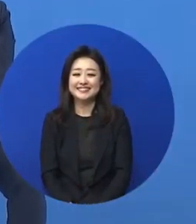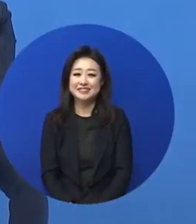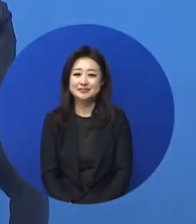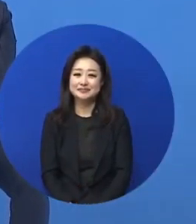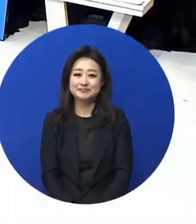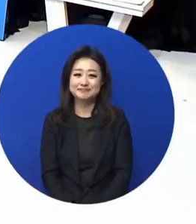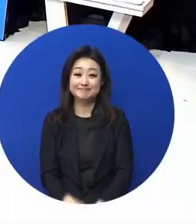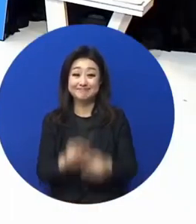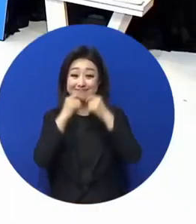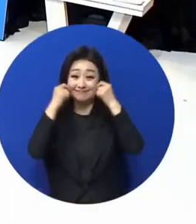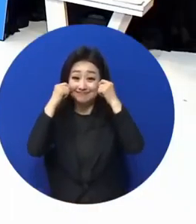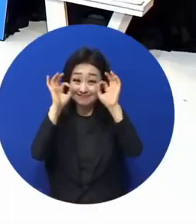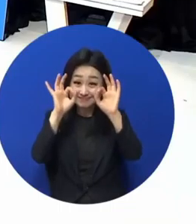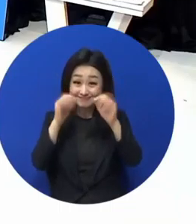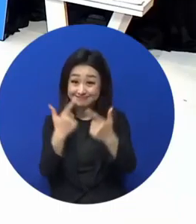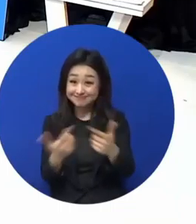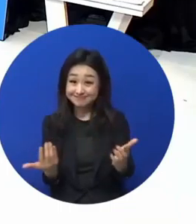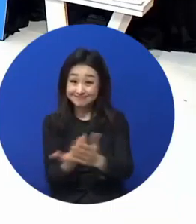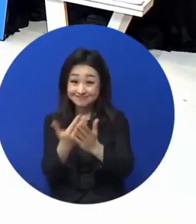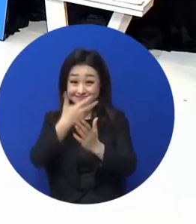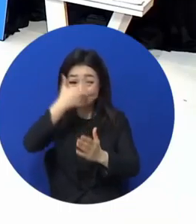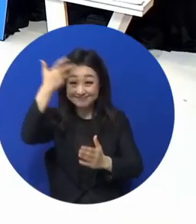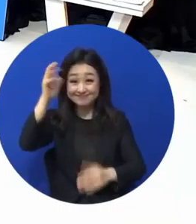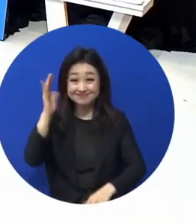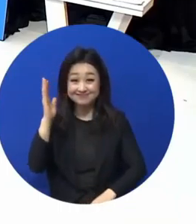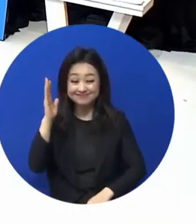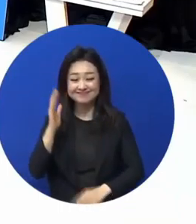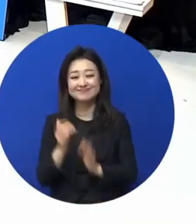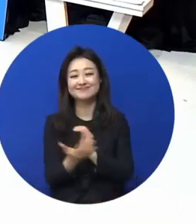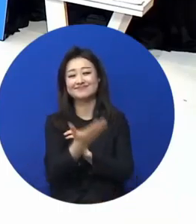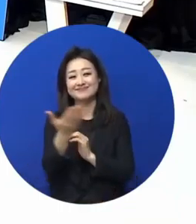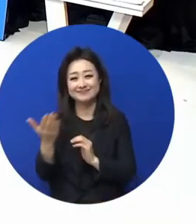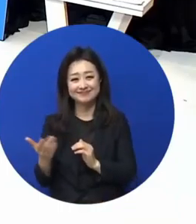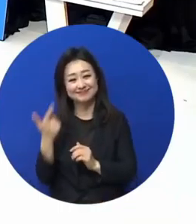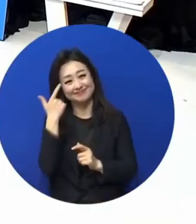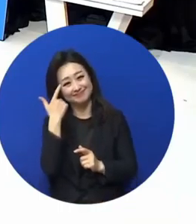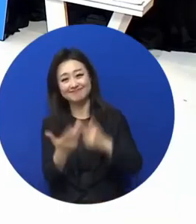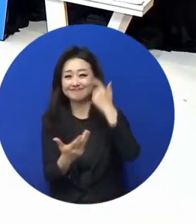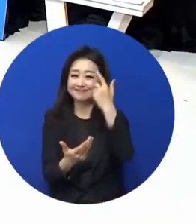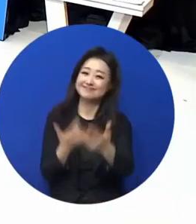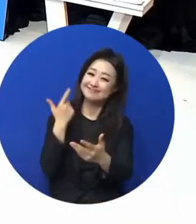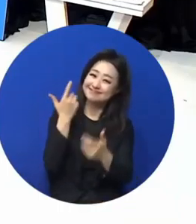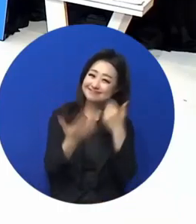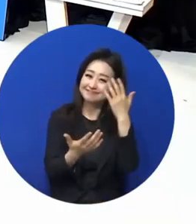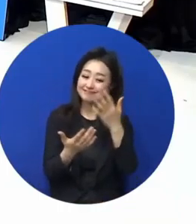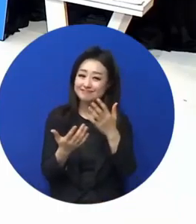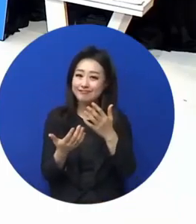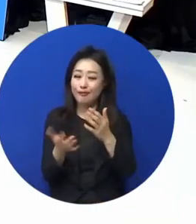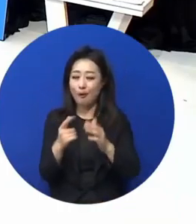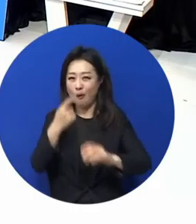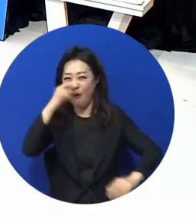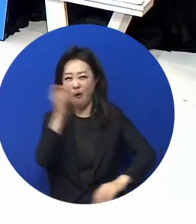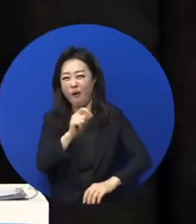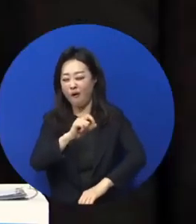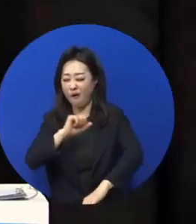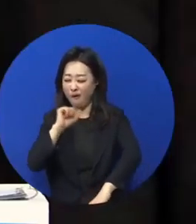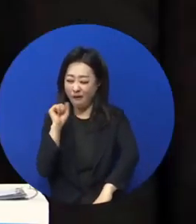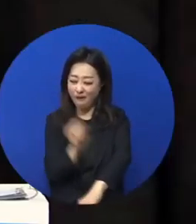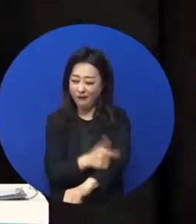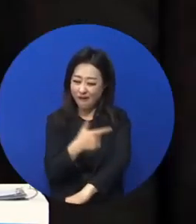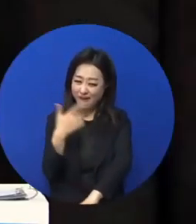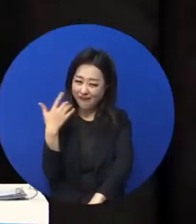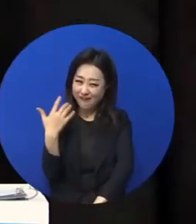이렇게 이제 미소를 띠니까 부산의 발전이 그려집니다. 오늘 국민 여러분의 또 국민 질문 송곳같이 아주 날카로운 질문이었습니다.